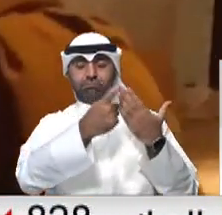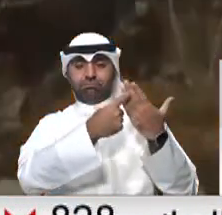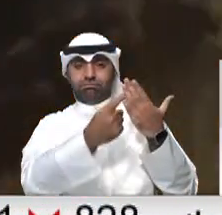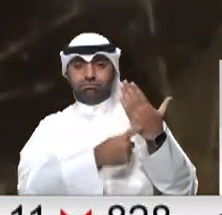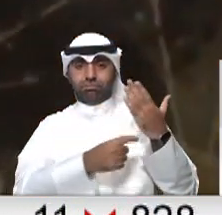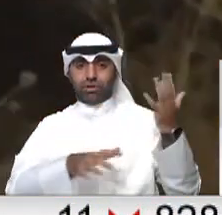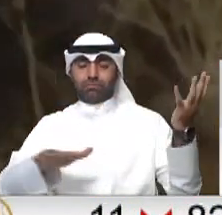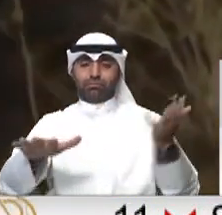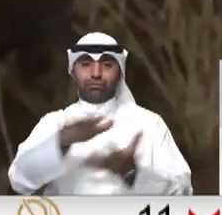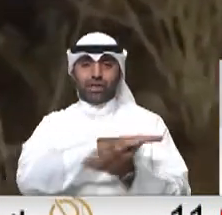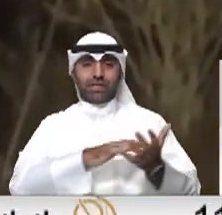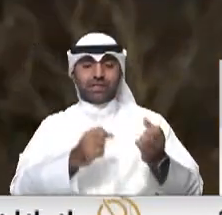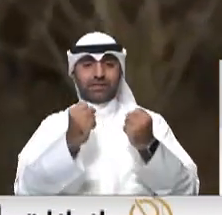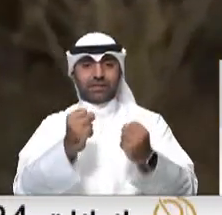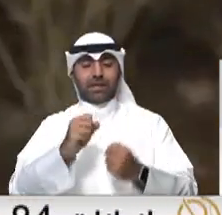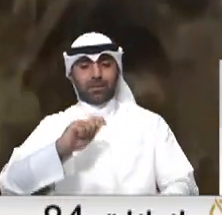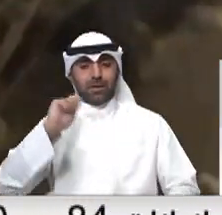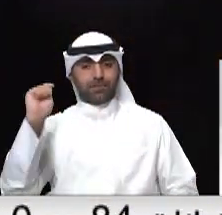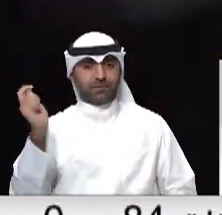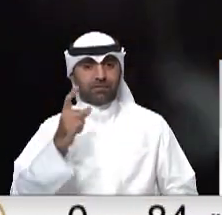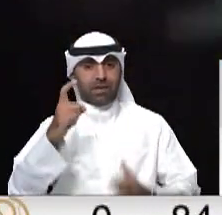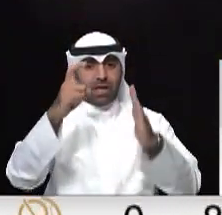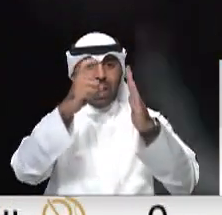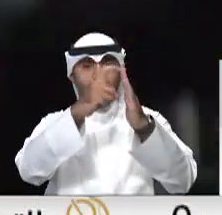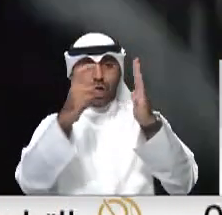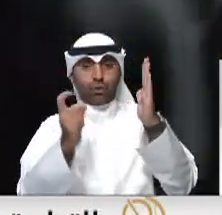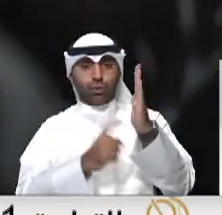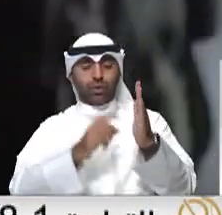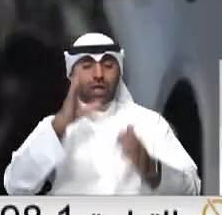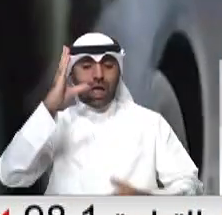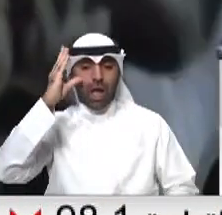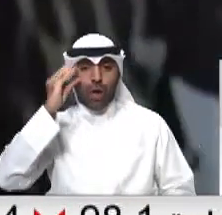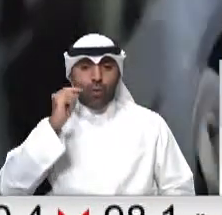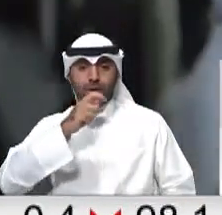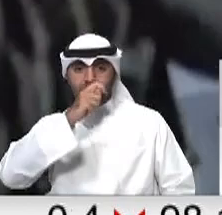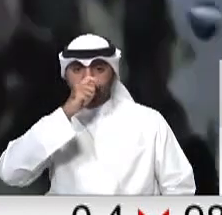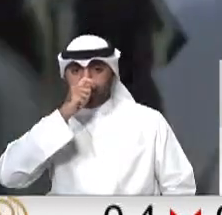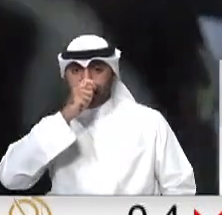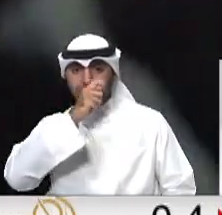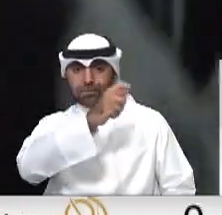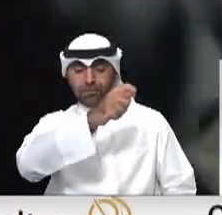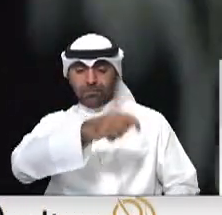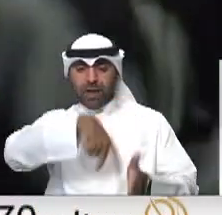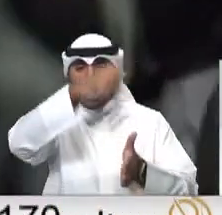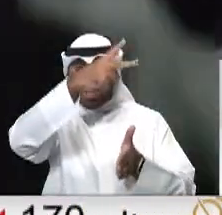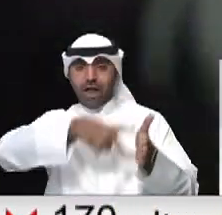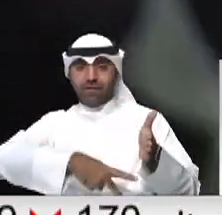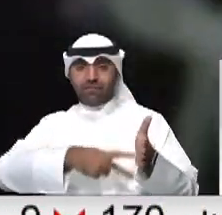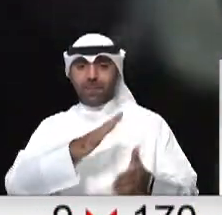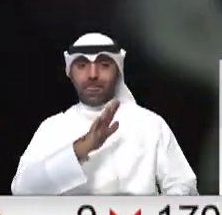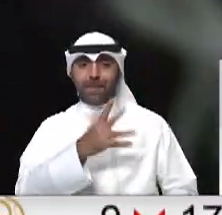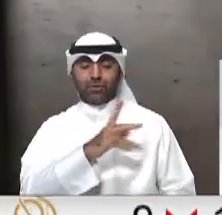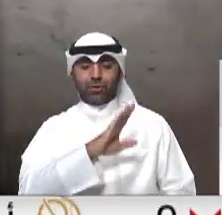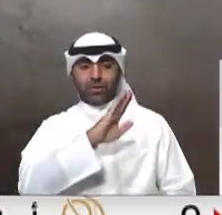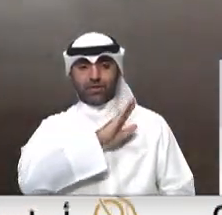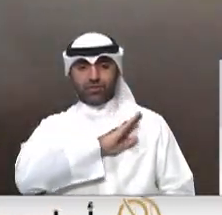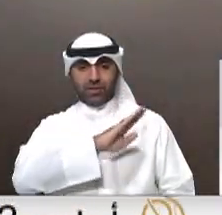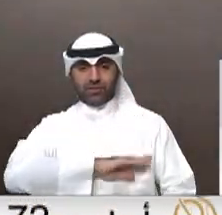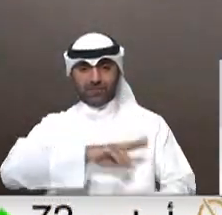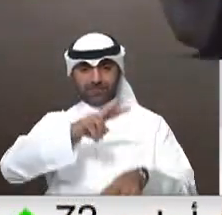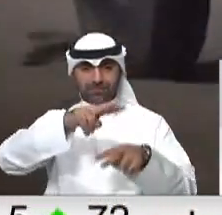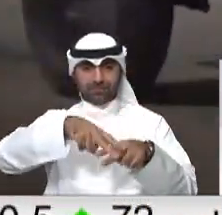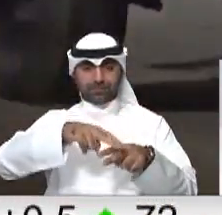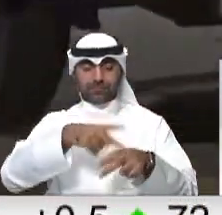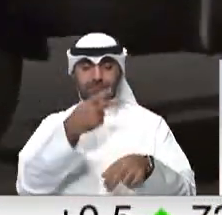قوات الاحتلال حملات اعتقالاتها التي طالت 120 فلسطينيا بينهم 40 عاملا من قطاع غزة كان